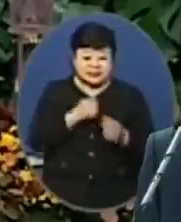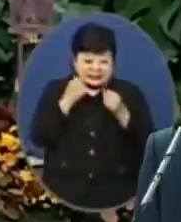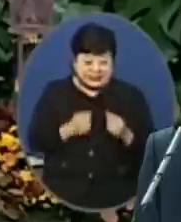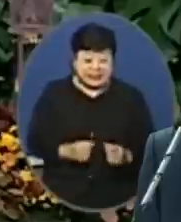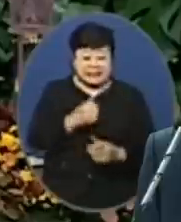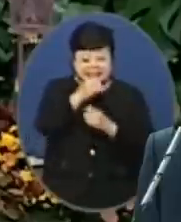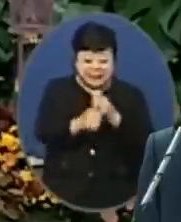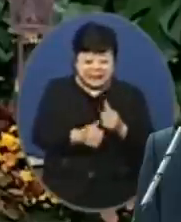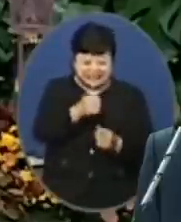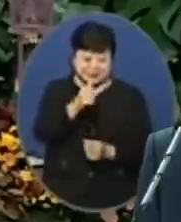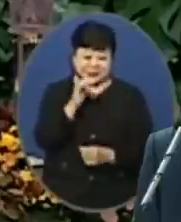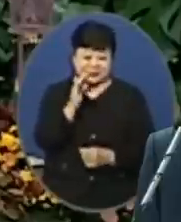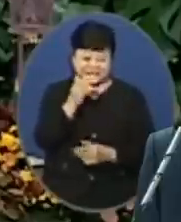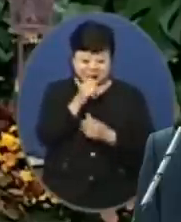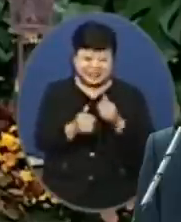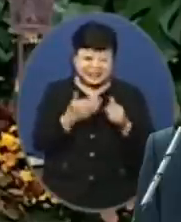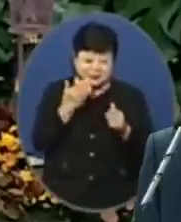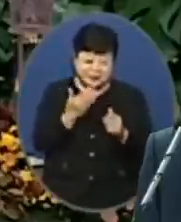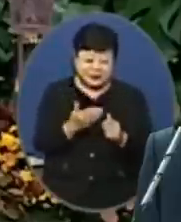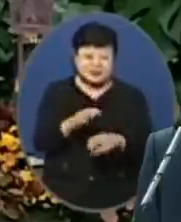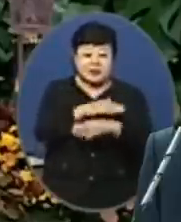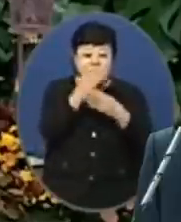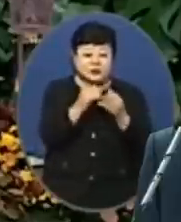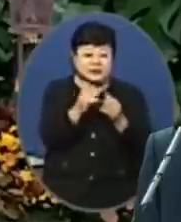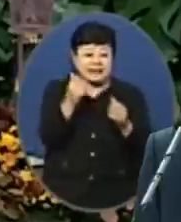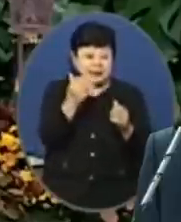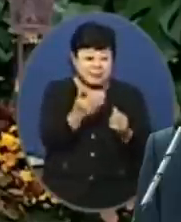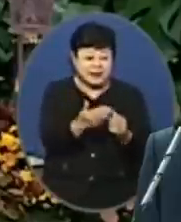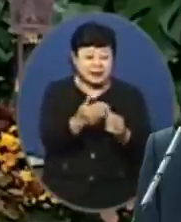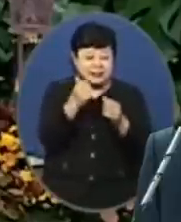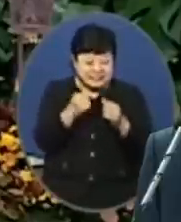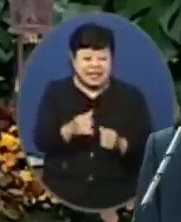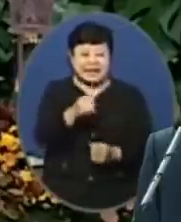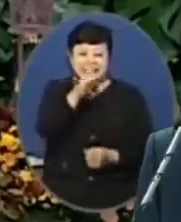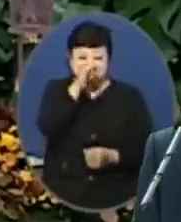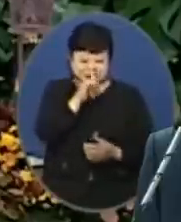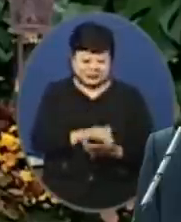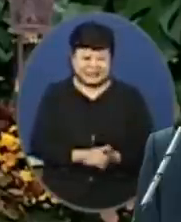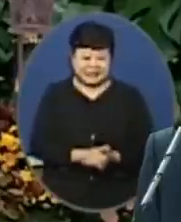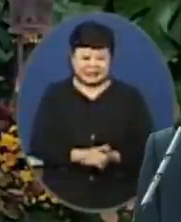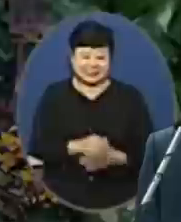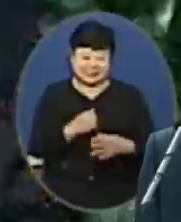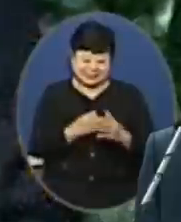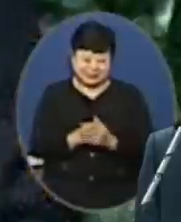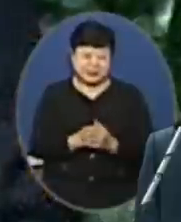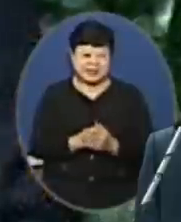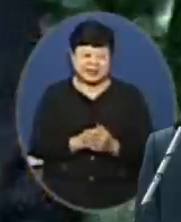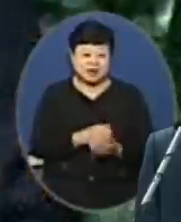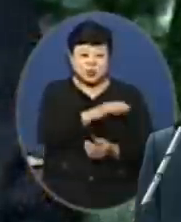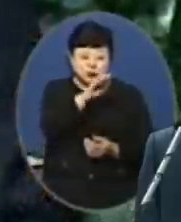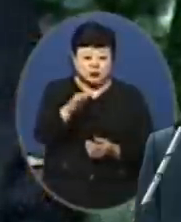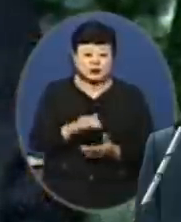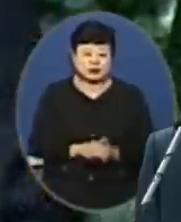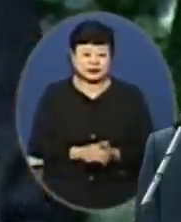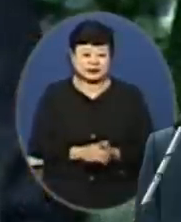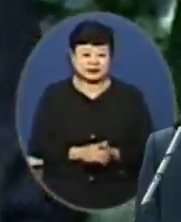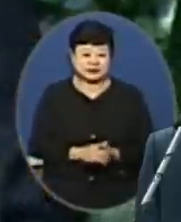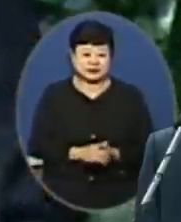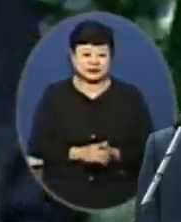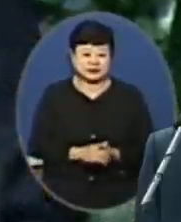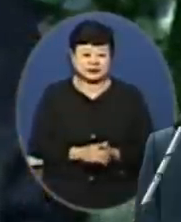자의 하나님이시라. 하나님께서는 모든 사람이 살아있느니라. 그러므로 우리는 오늘날 보면